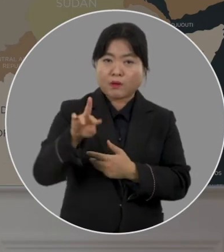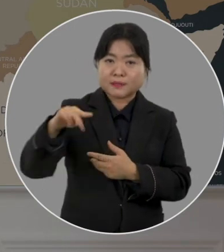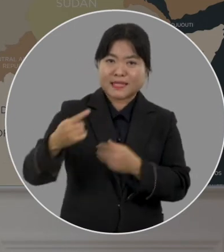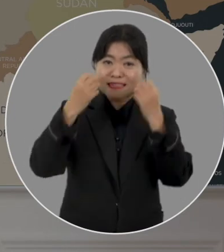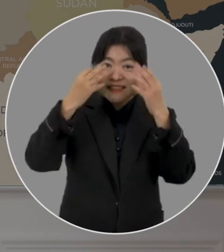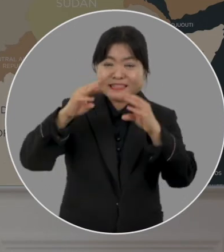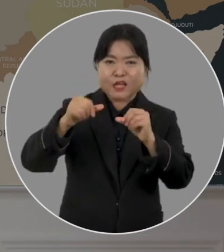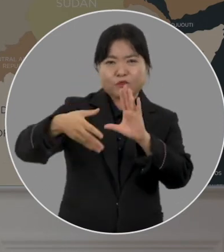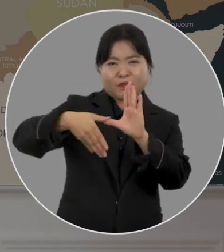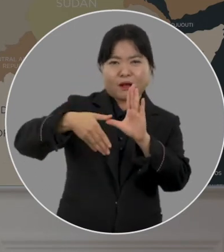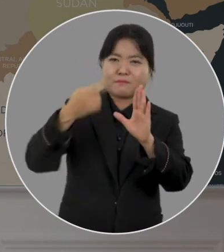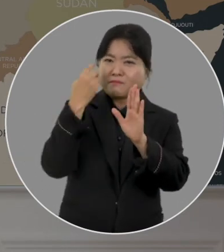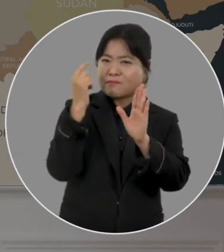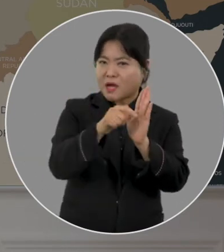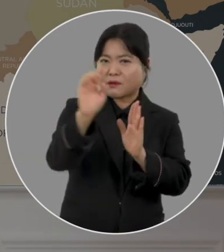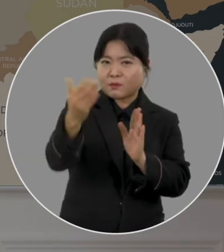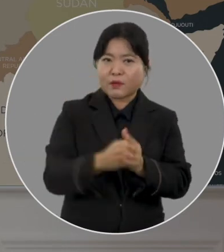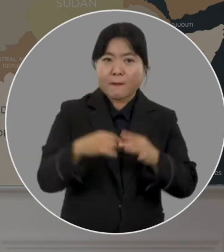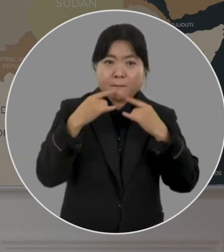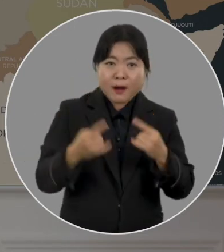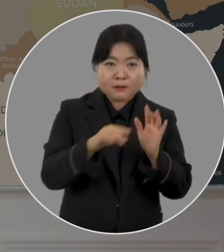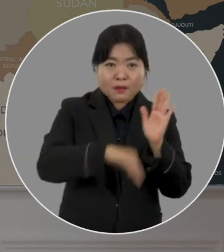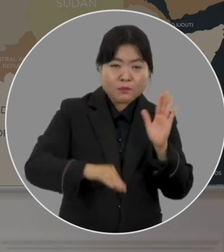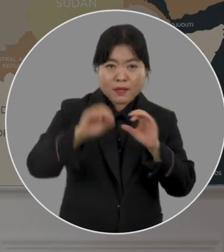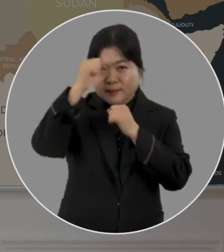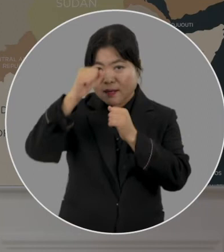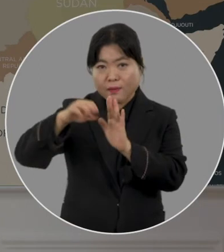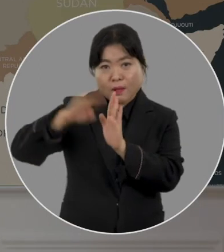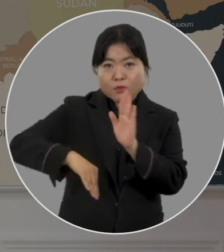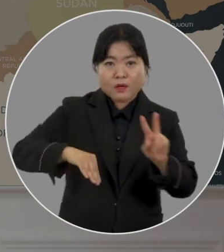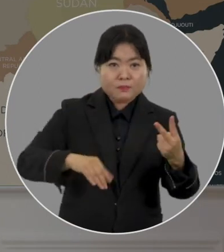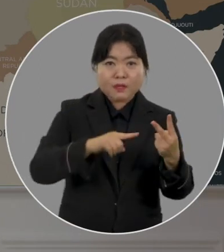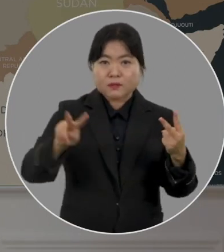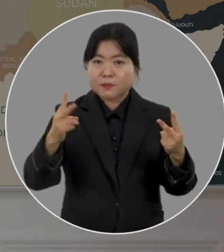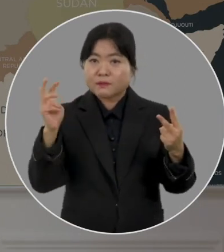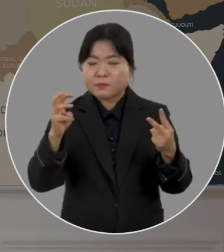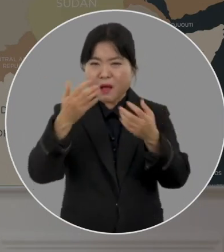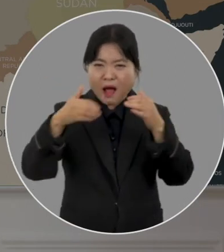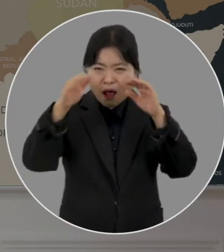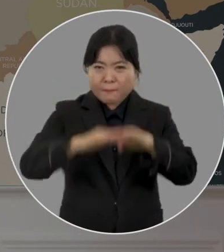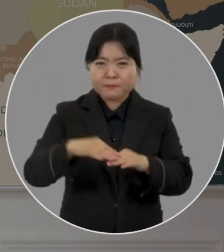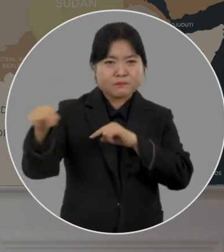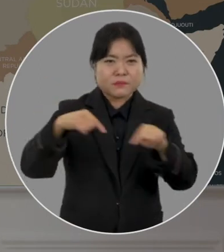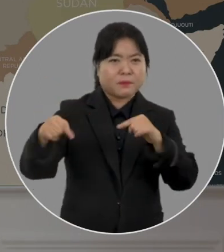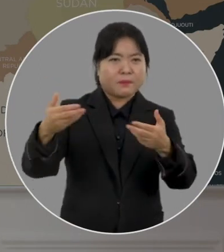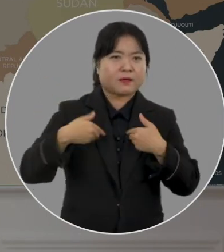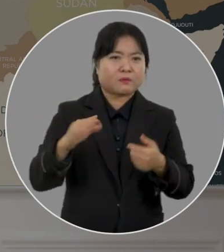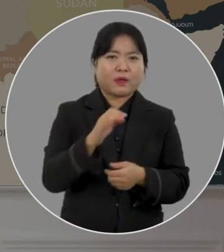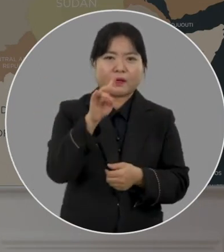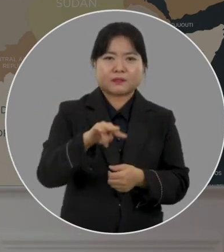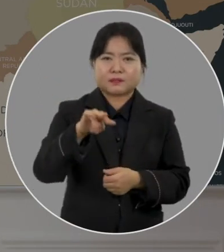됩니다. 프랑스 남부와 이탈리아 남부가 200년에서 230년간 아랍의 지배를 받습니다.